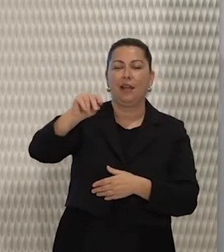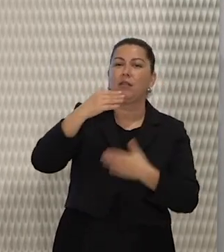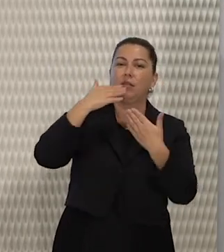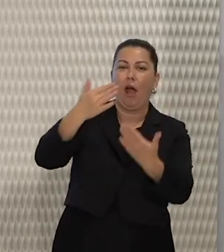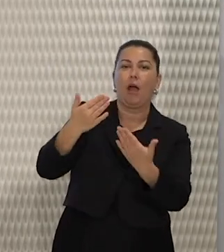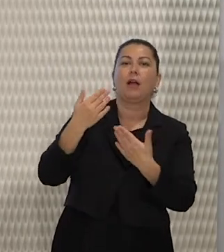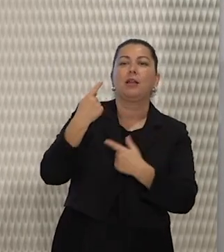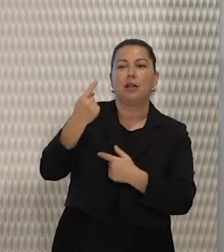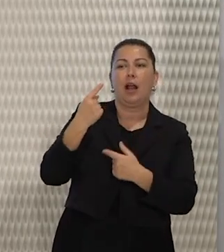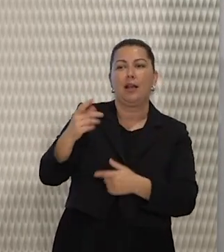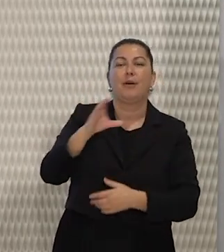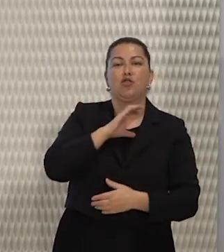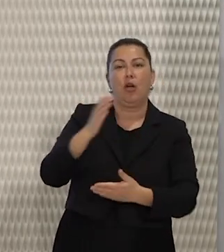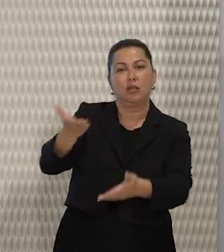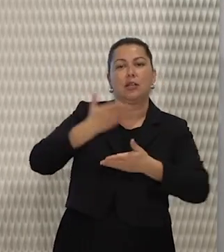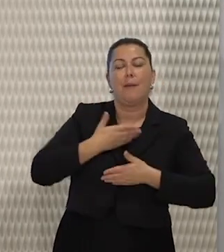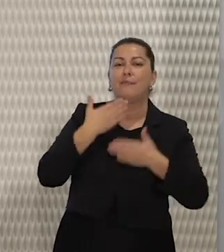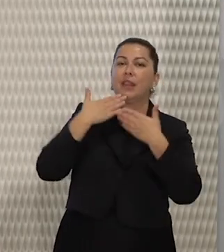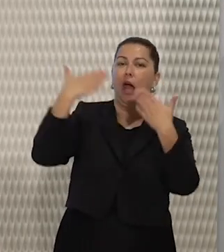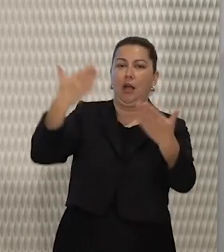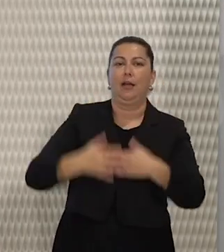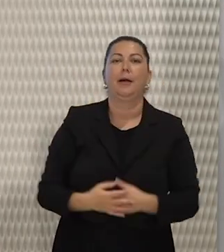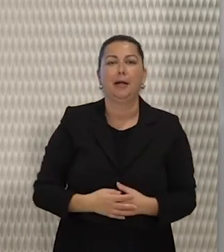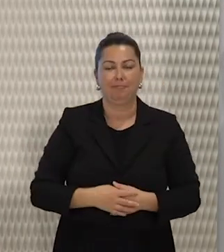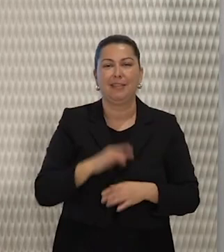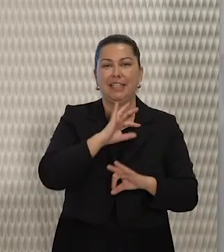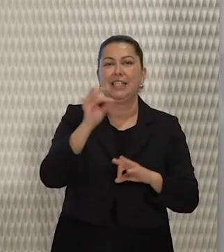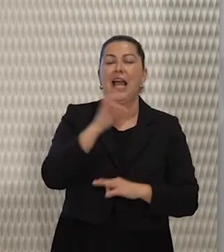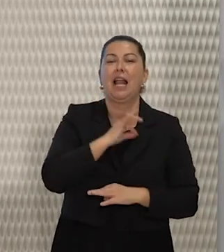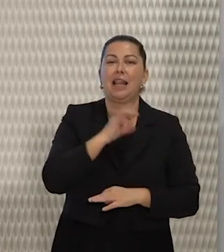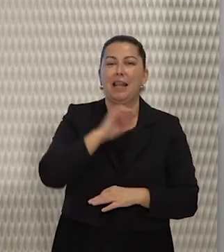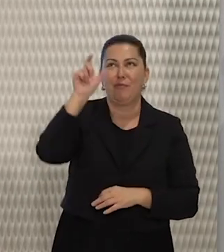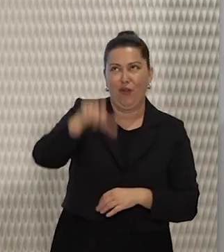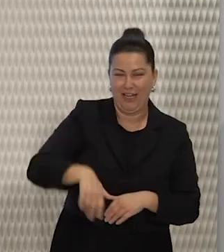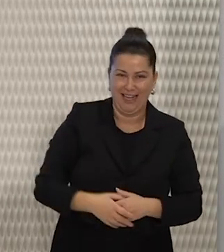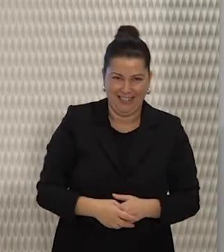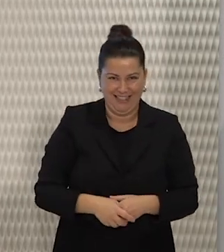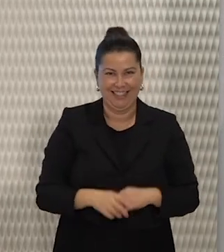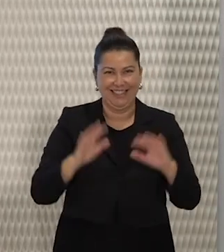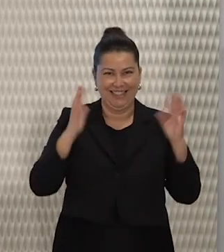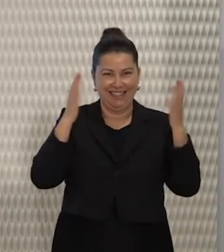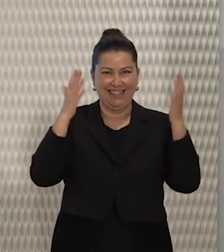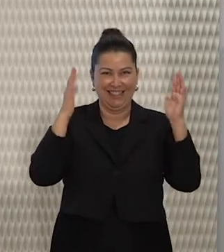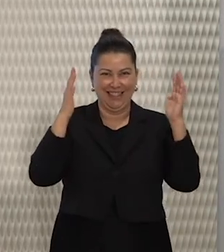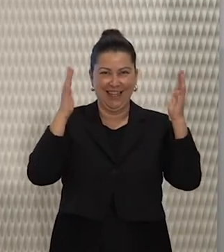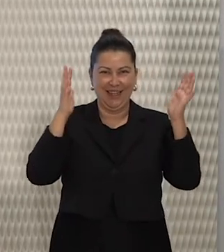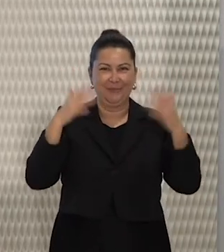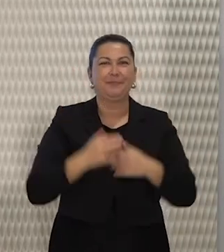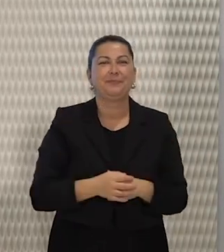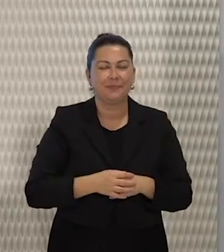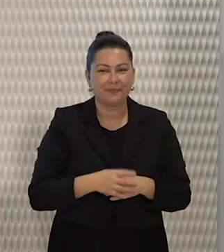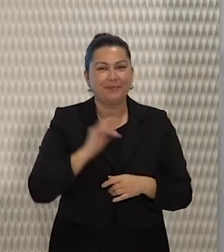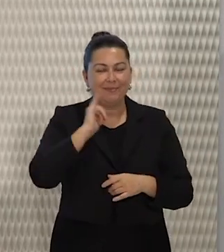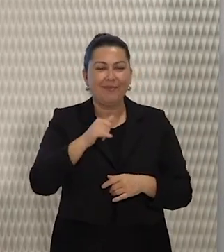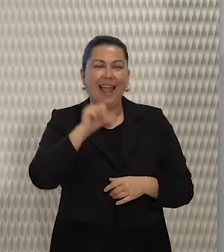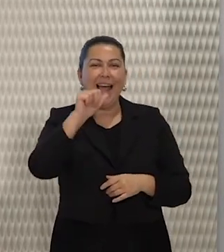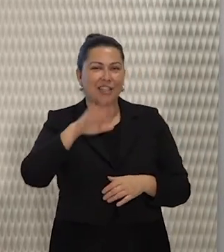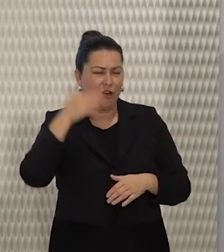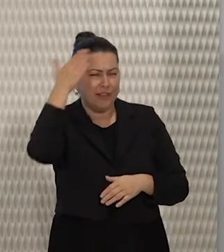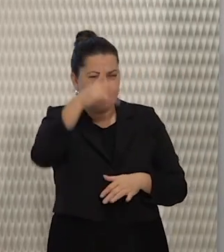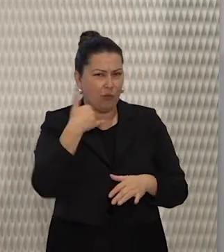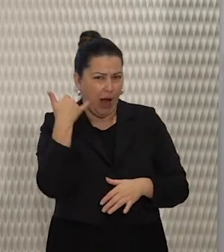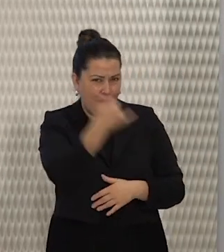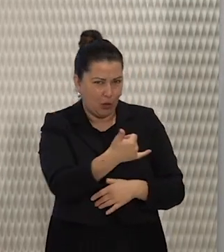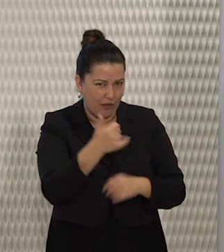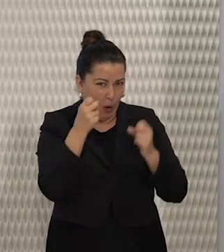die Chance ermöglicht haben. Danke. Sehr lieb von Ihnen. Super. Angelo, du weißt, ich werde mich wieder bei dir melden. Ja,